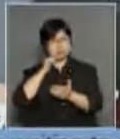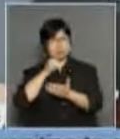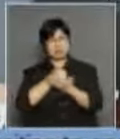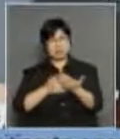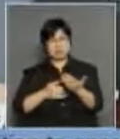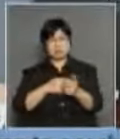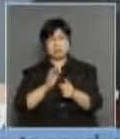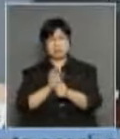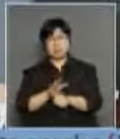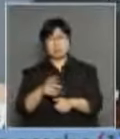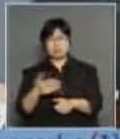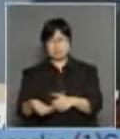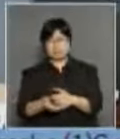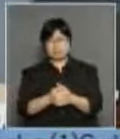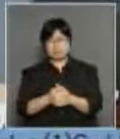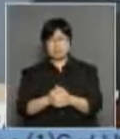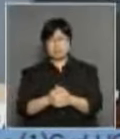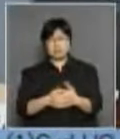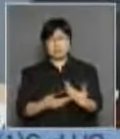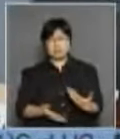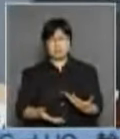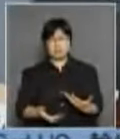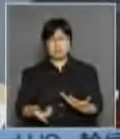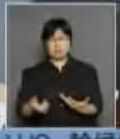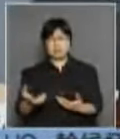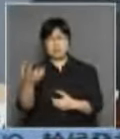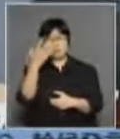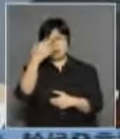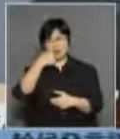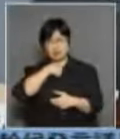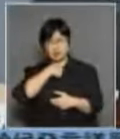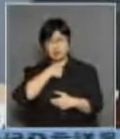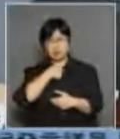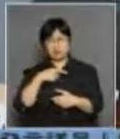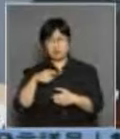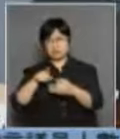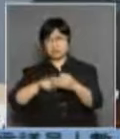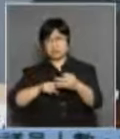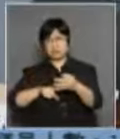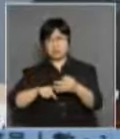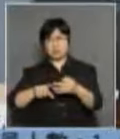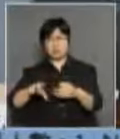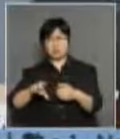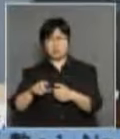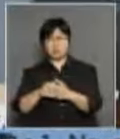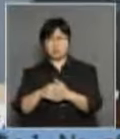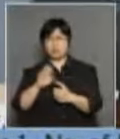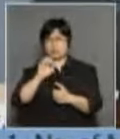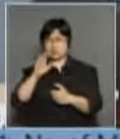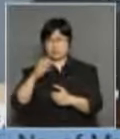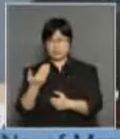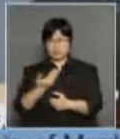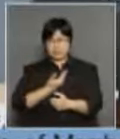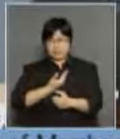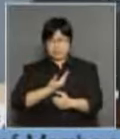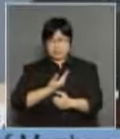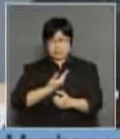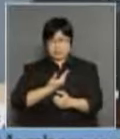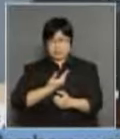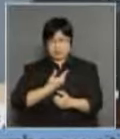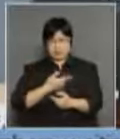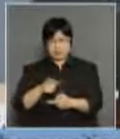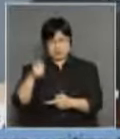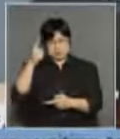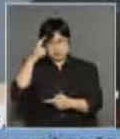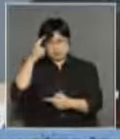哥，你而家今日口口聲聲喺度鬧我呢個黃國興，其實我都講話忍辱負重，就喺度明知道有